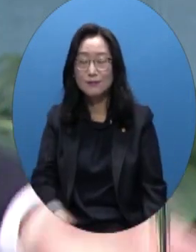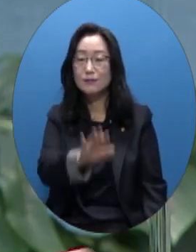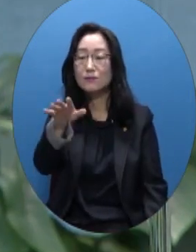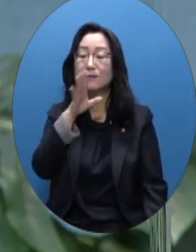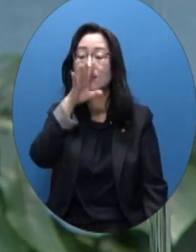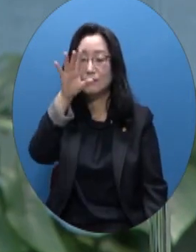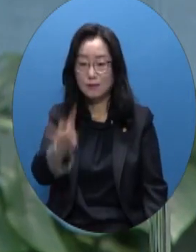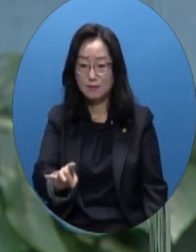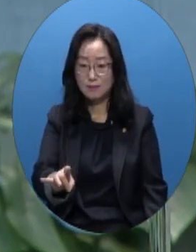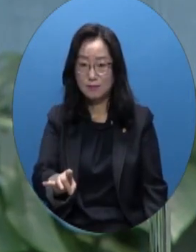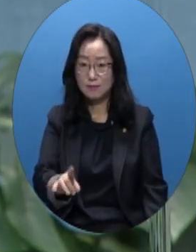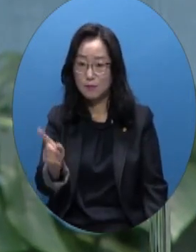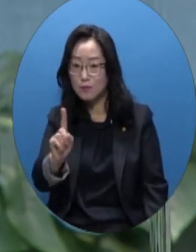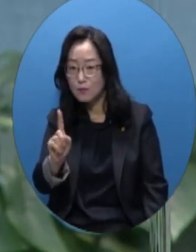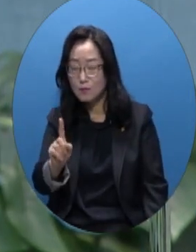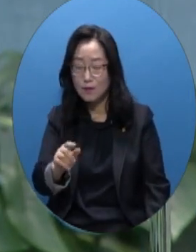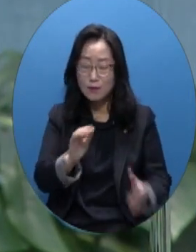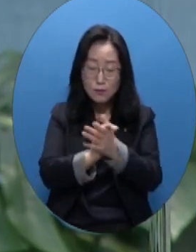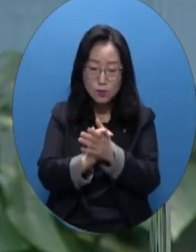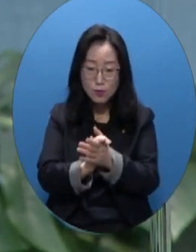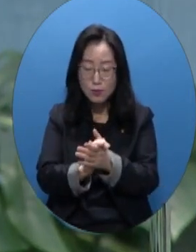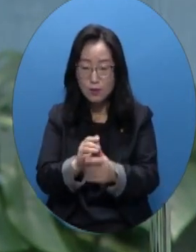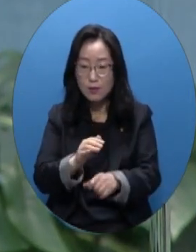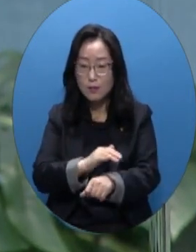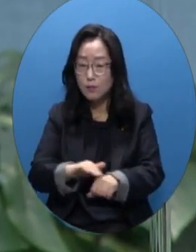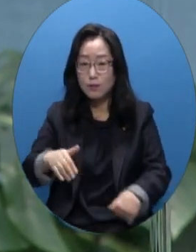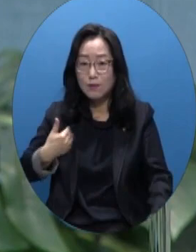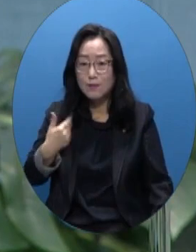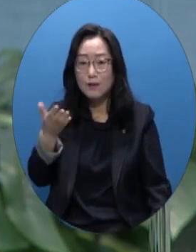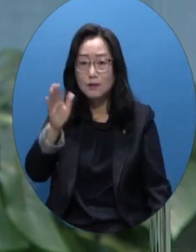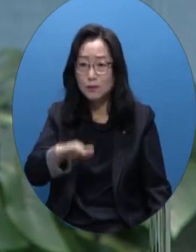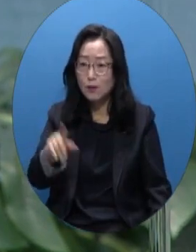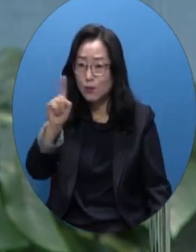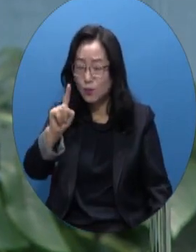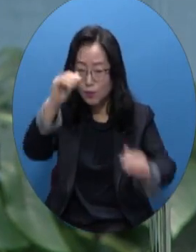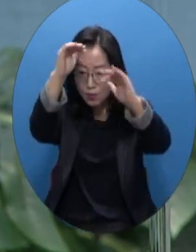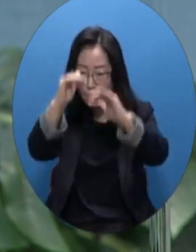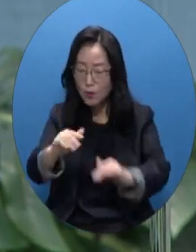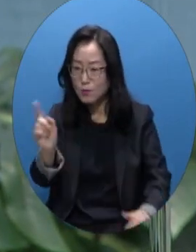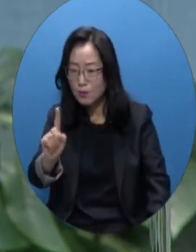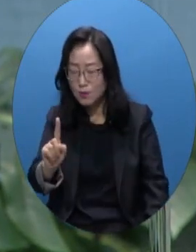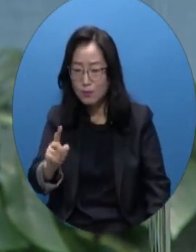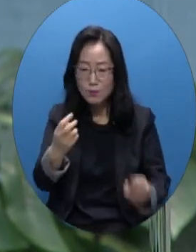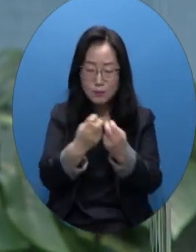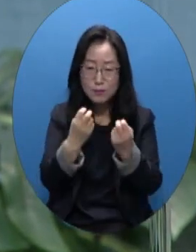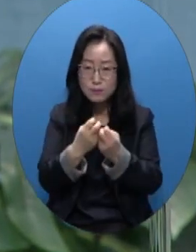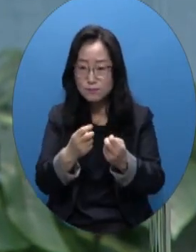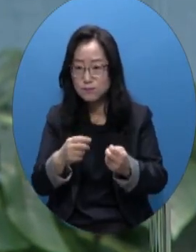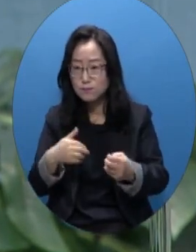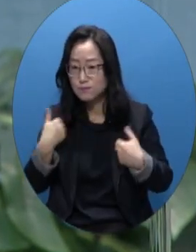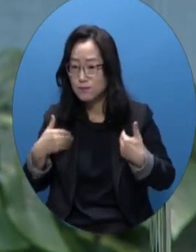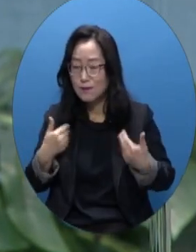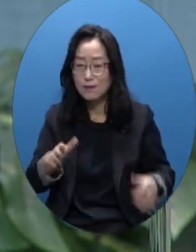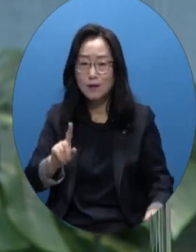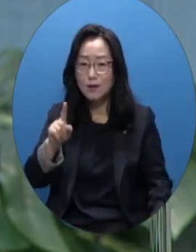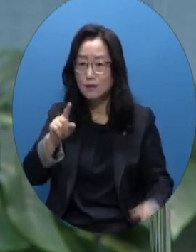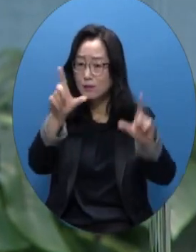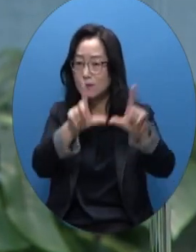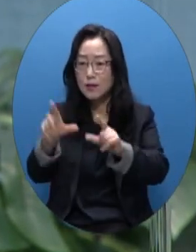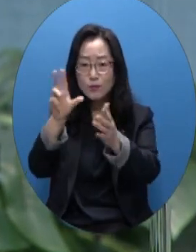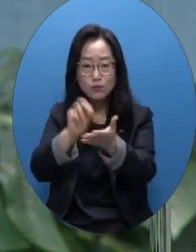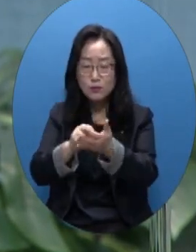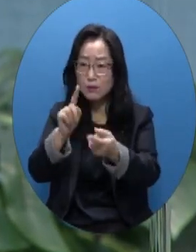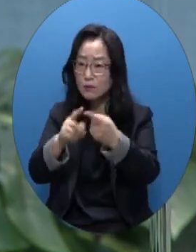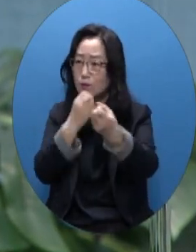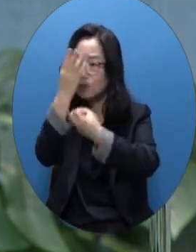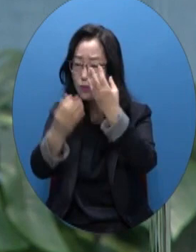마땅히 어떻게 기도할 바를 알지 못하지만 은 어떠한 내어 로 어떻게 기도를 드려야 될지 내 삶에 어떤 문제를 어떻게 해야 될지